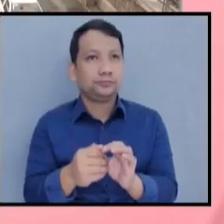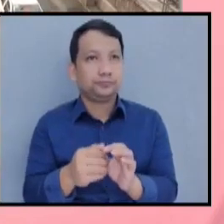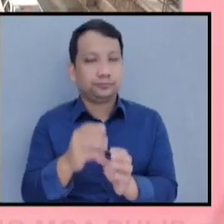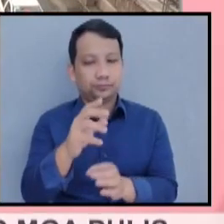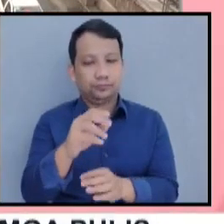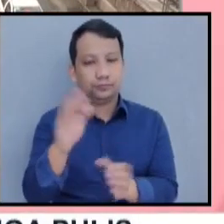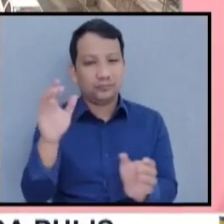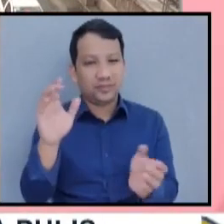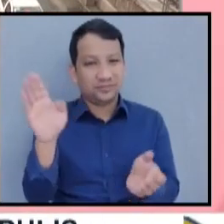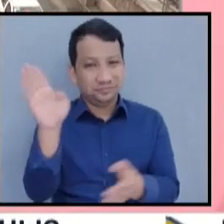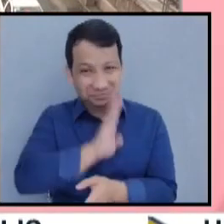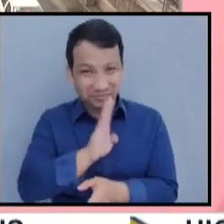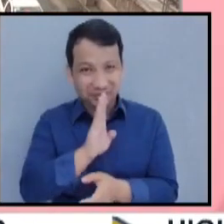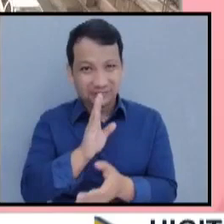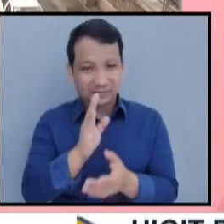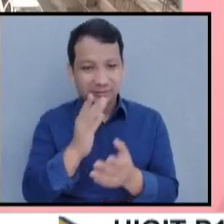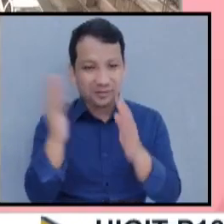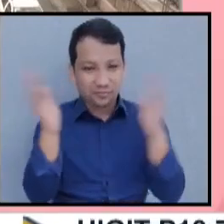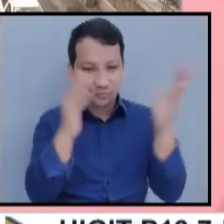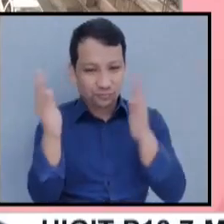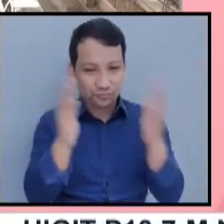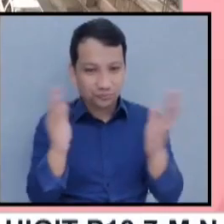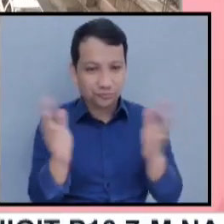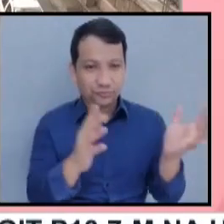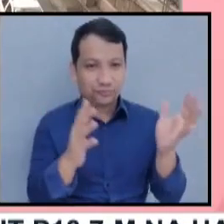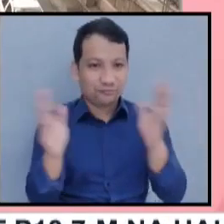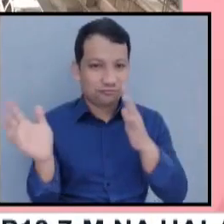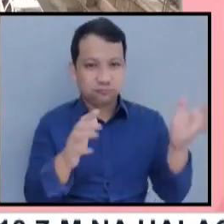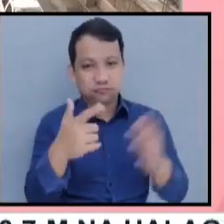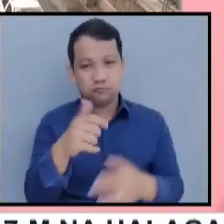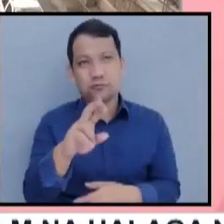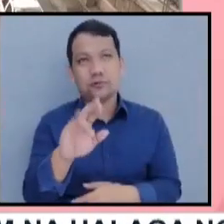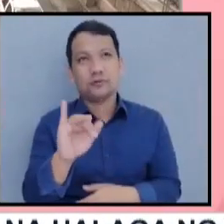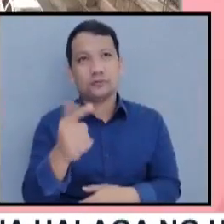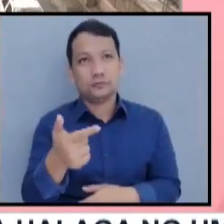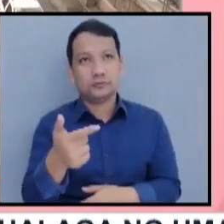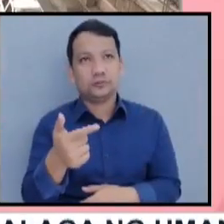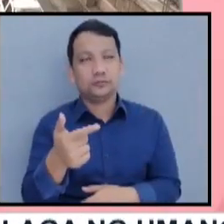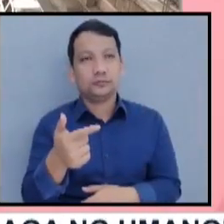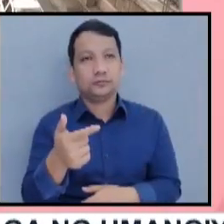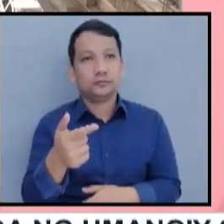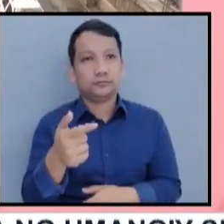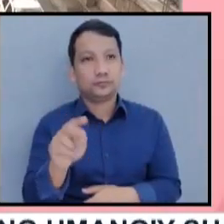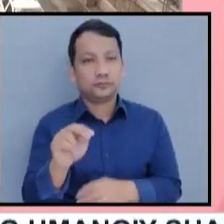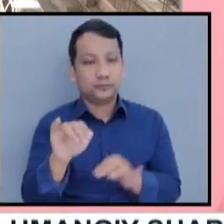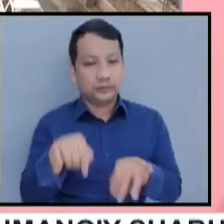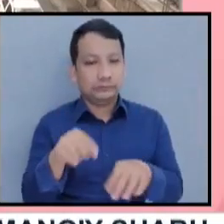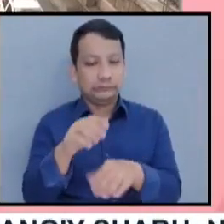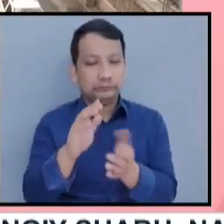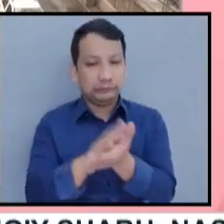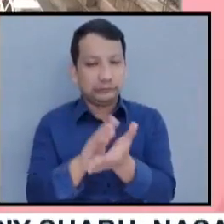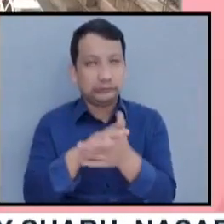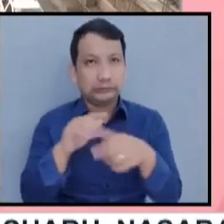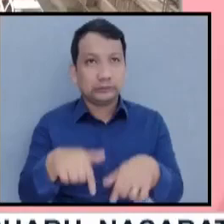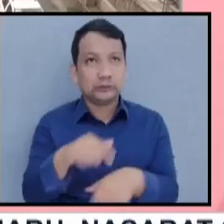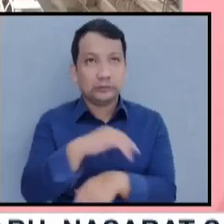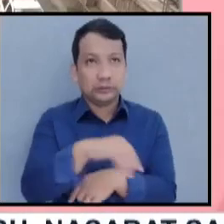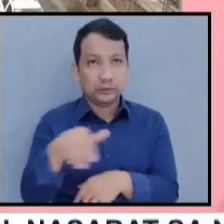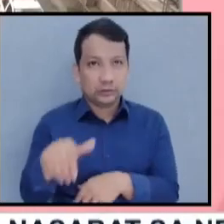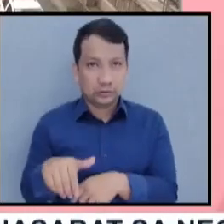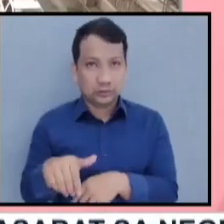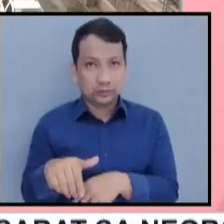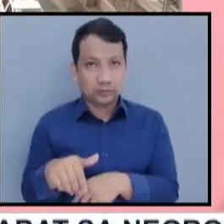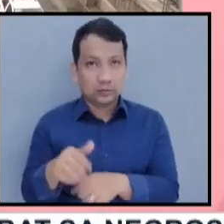matapos manalasa dito ang Bagyong Guring. Ilang eskwelahan dito sa lalawigan ng Cagayan ay